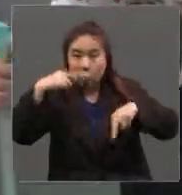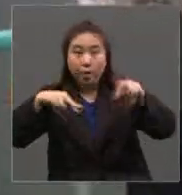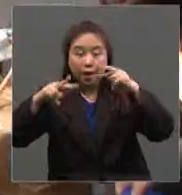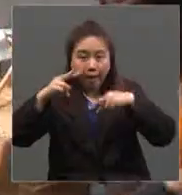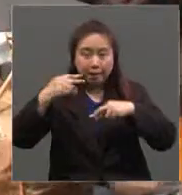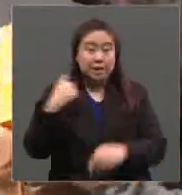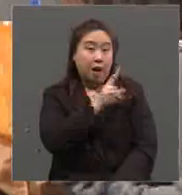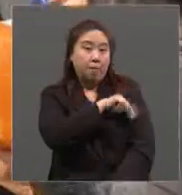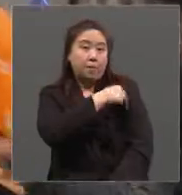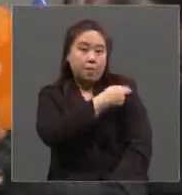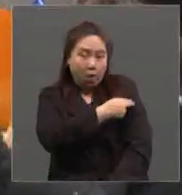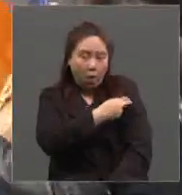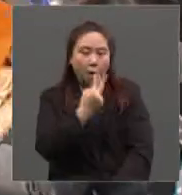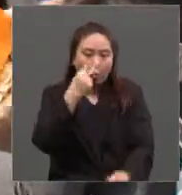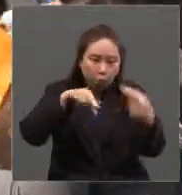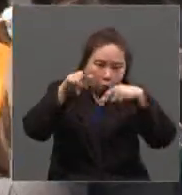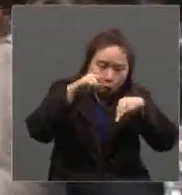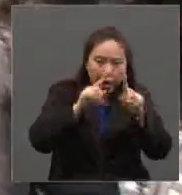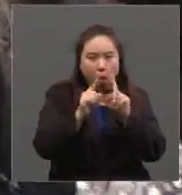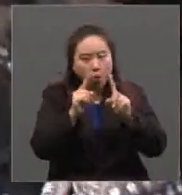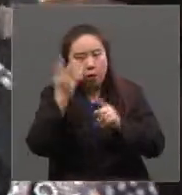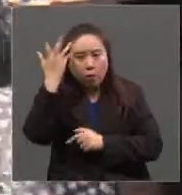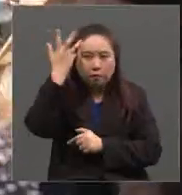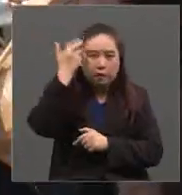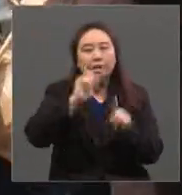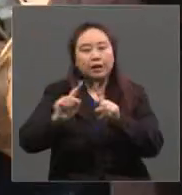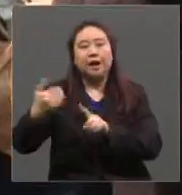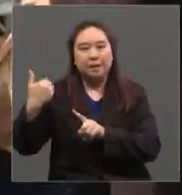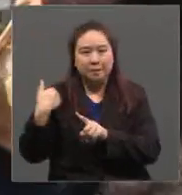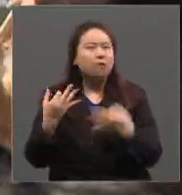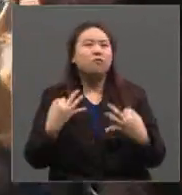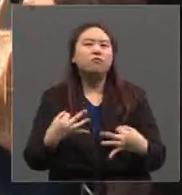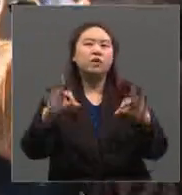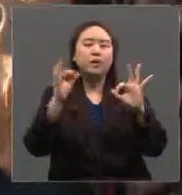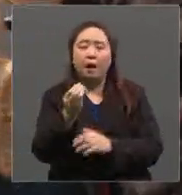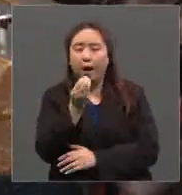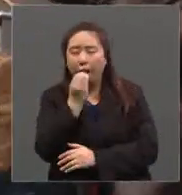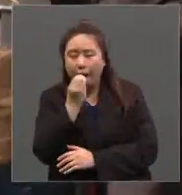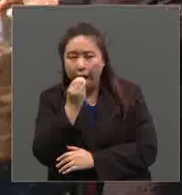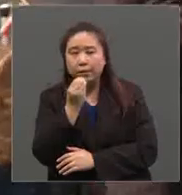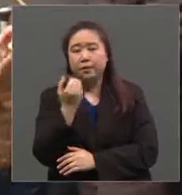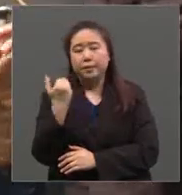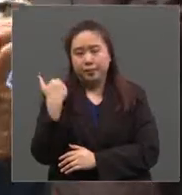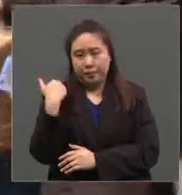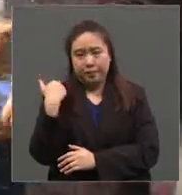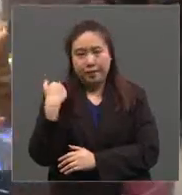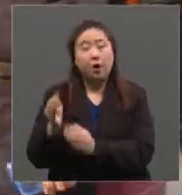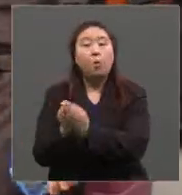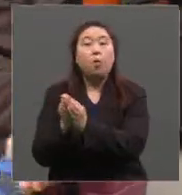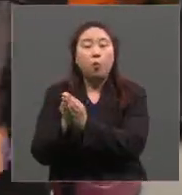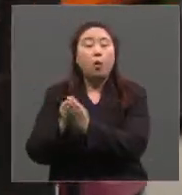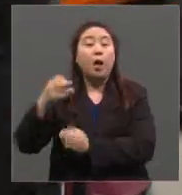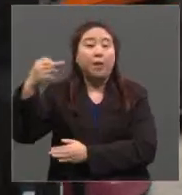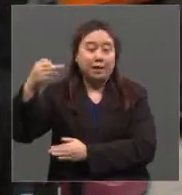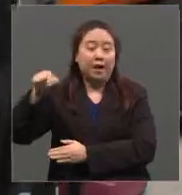พกายมีหมอมาดูแลทางด้านจิตใจด้วยนะฮะไม่มีค่าใช้จ่ายนะอาหารเนี่ยมีการประสานสนับสนุนจากครัวการบินไท